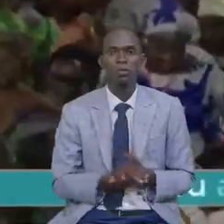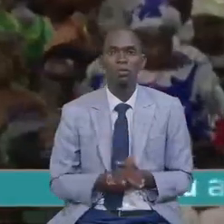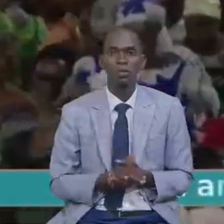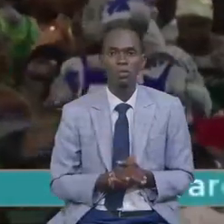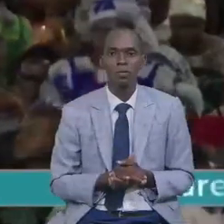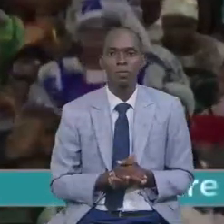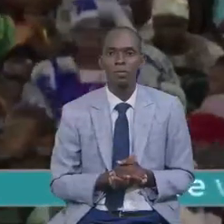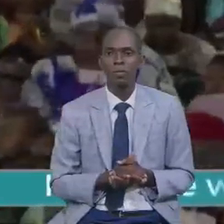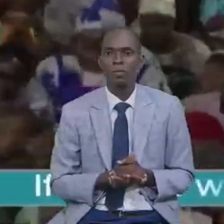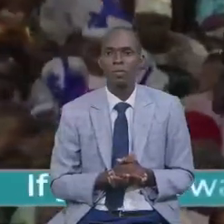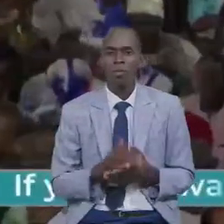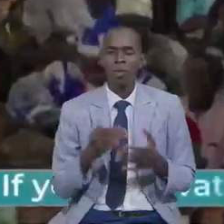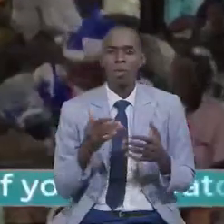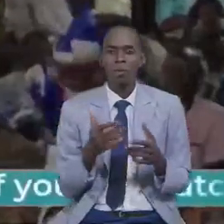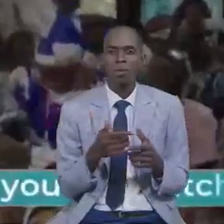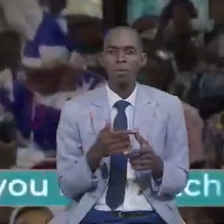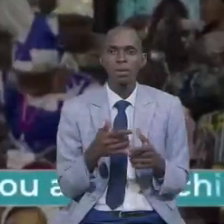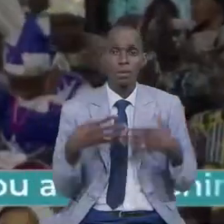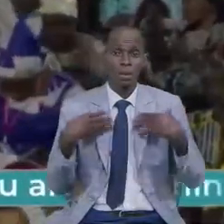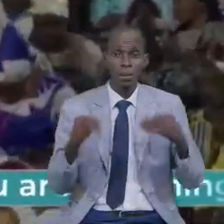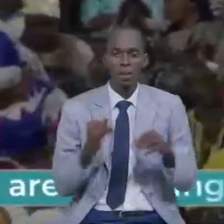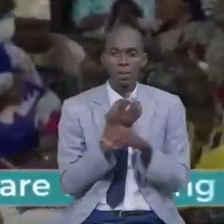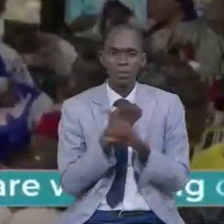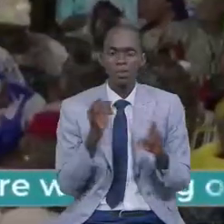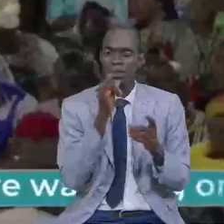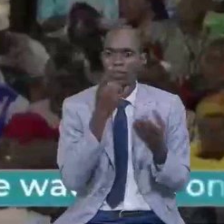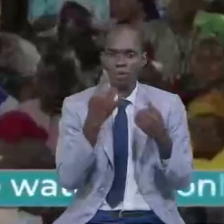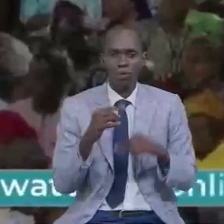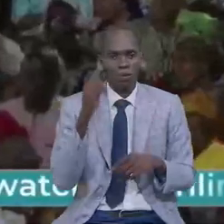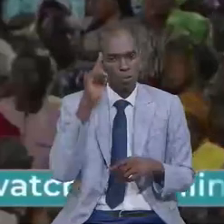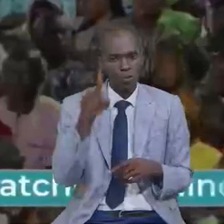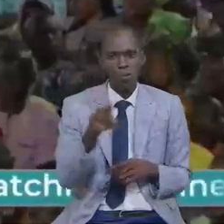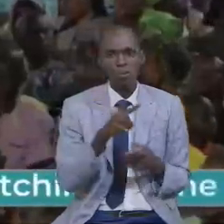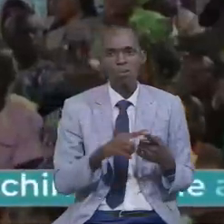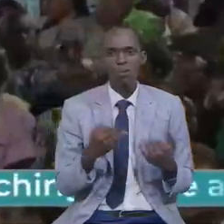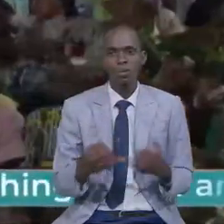Et après ça, je reviendrai pour les miracles et